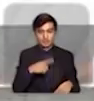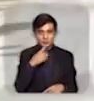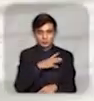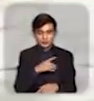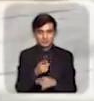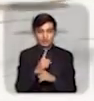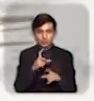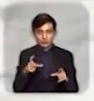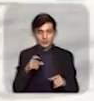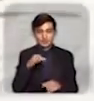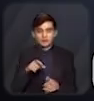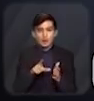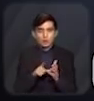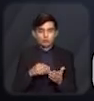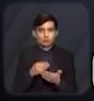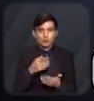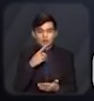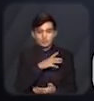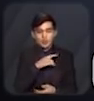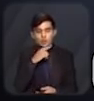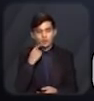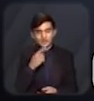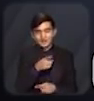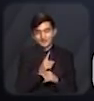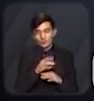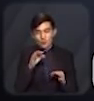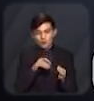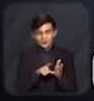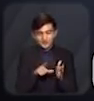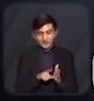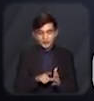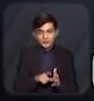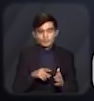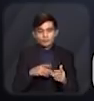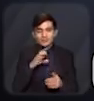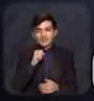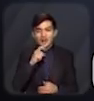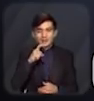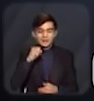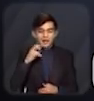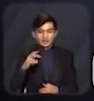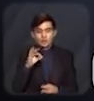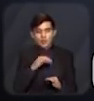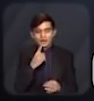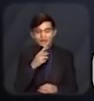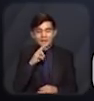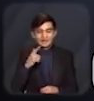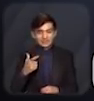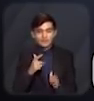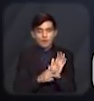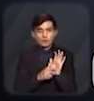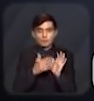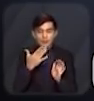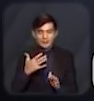балықшылар. Өйткені салық қымбат екен. Мысалы, ресейлік балықшылар сазан, шортан, жайын балықтарының бір келісіне теңгеге шаққанда